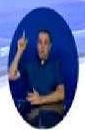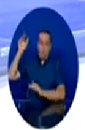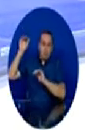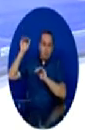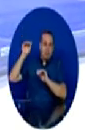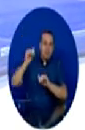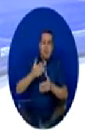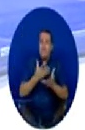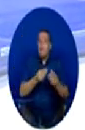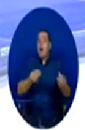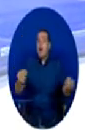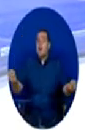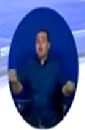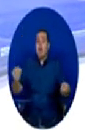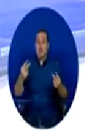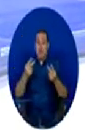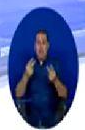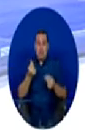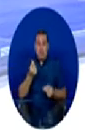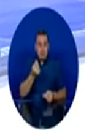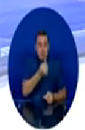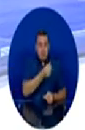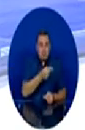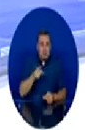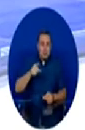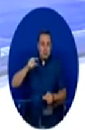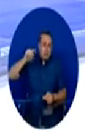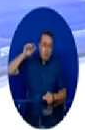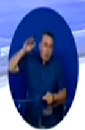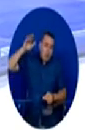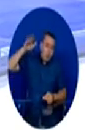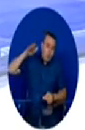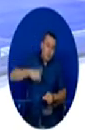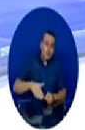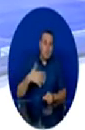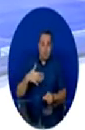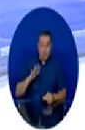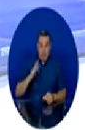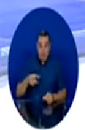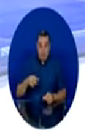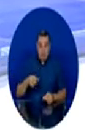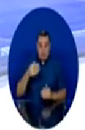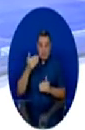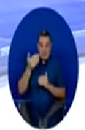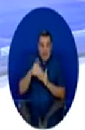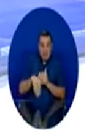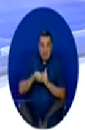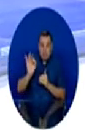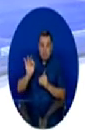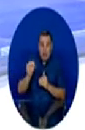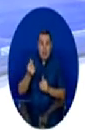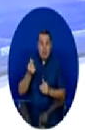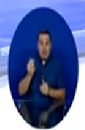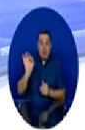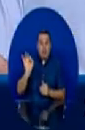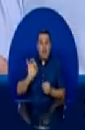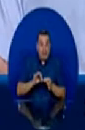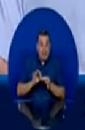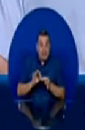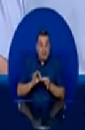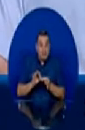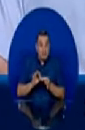עשרות מטבעות הקריפטו, העיקרים צלל, האם זהו תחילת הסוף של המטבע הדיגיטלי. שלום מני